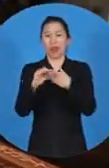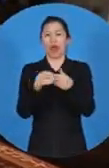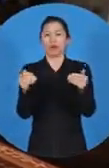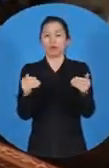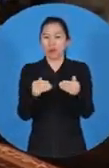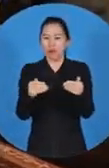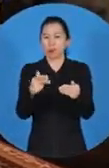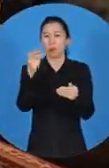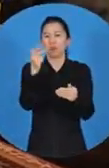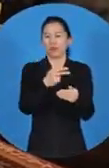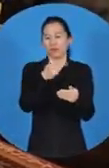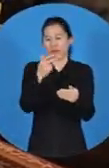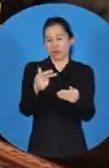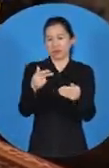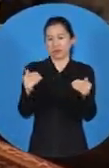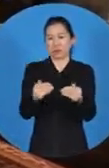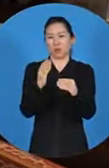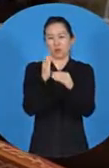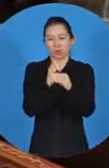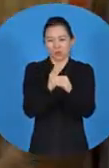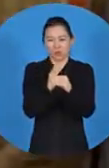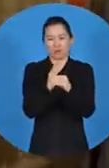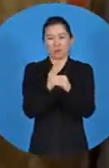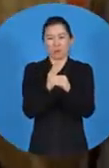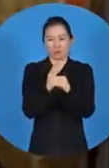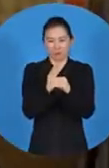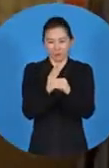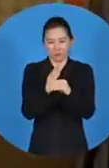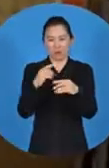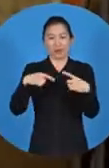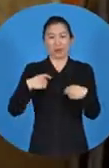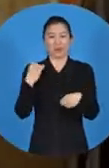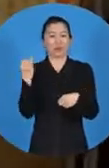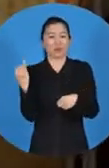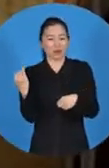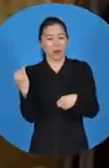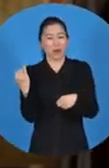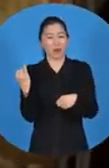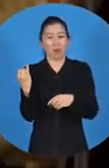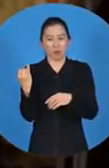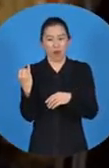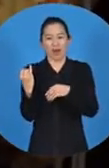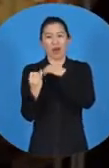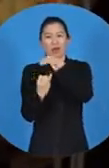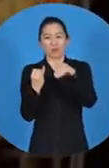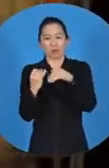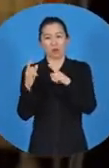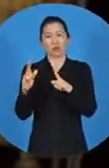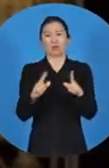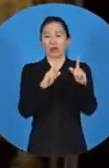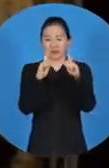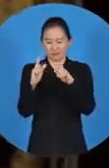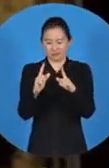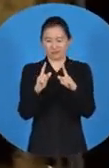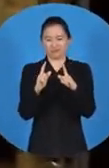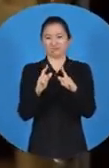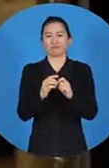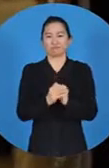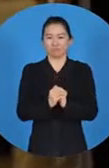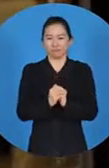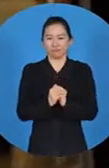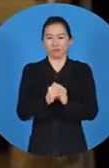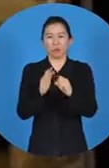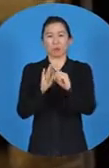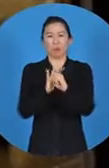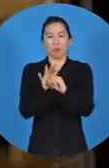在7名のアルバイトを雇っています。こちらの学生さんは地方から上京して一人暮らし。コロナ